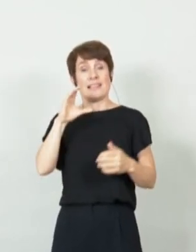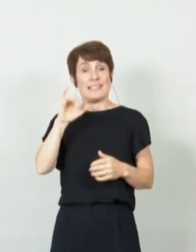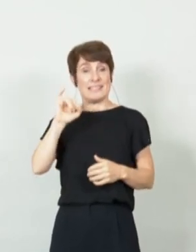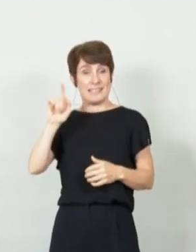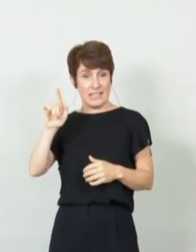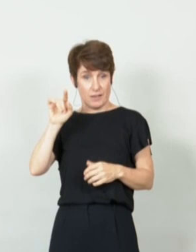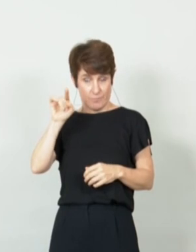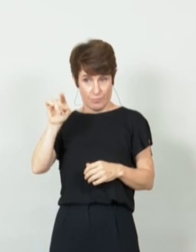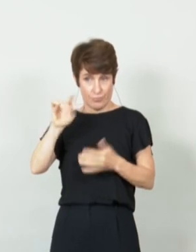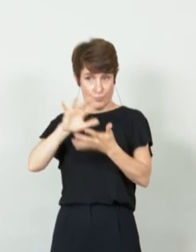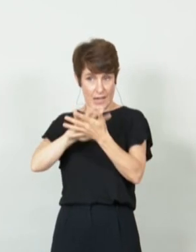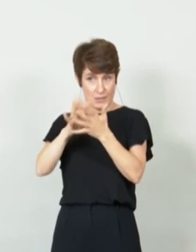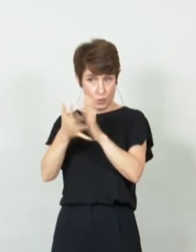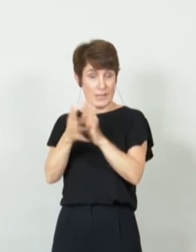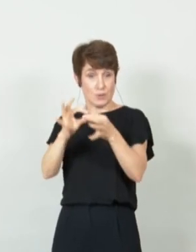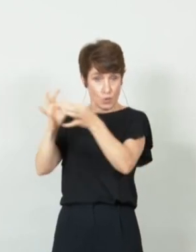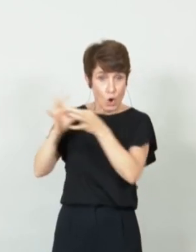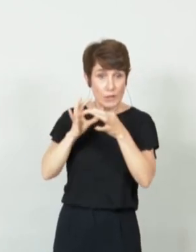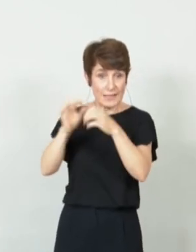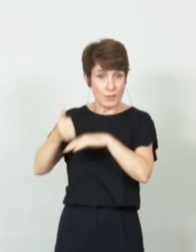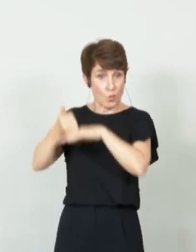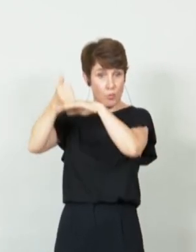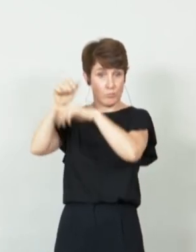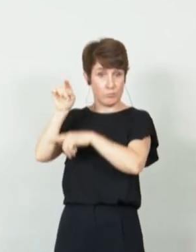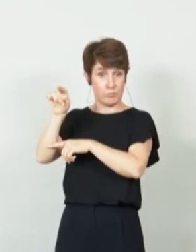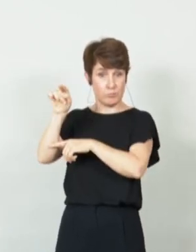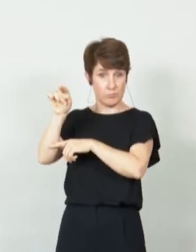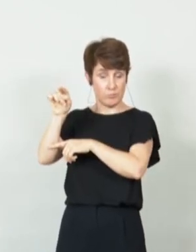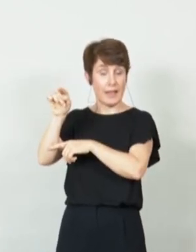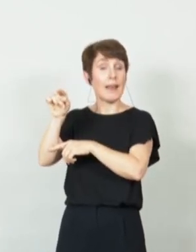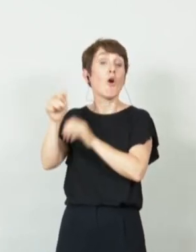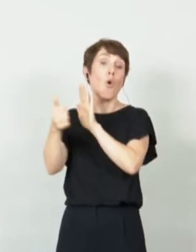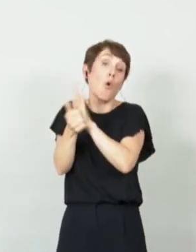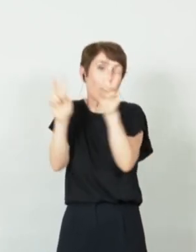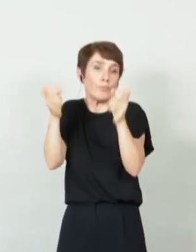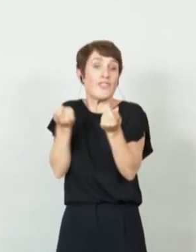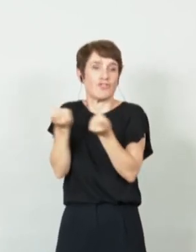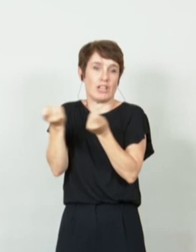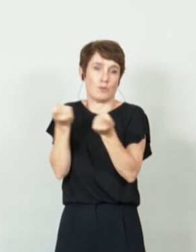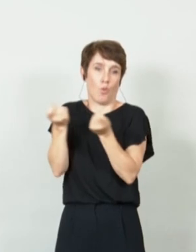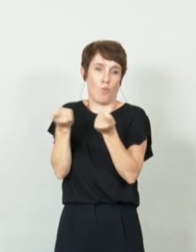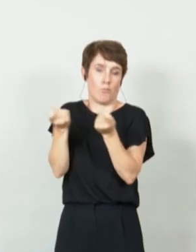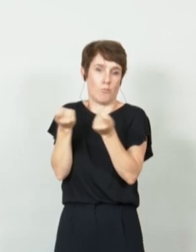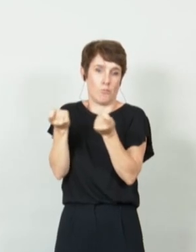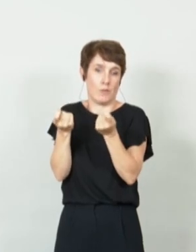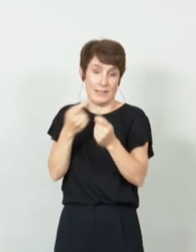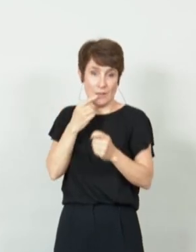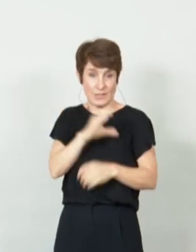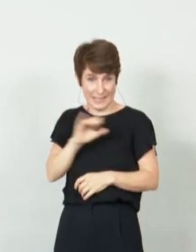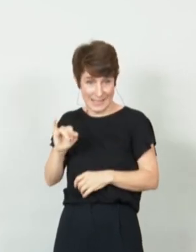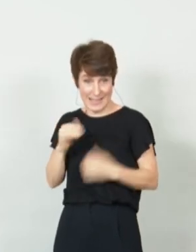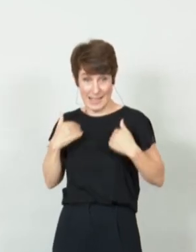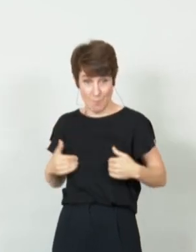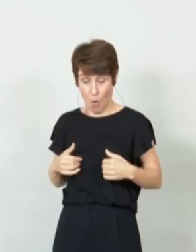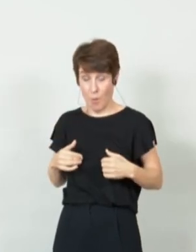l'association de coordination pour sa part et l'association de gestion elle est créée par les membres des CCI afin